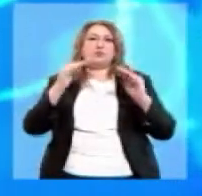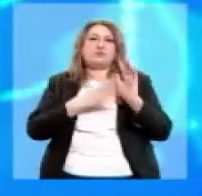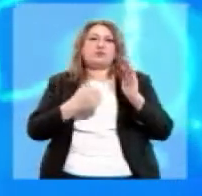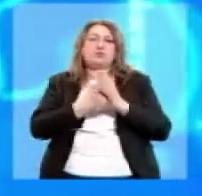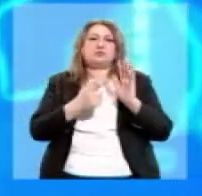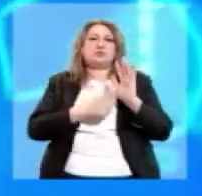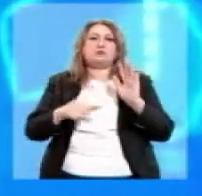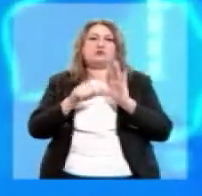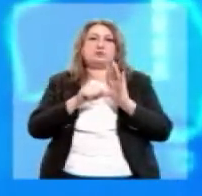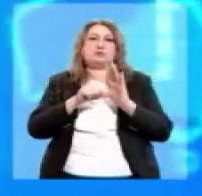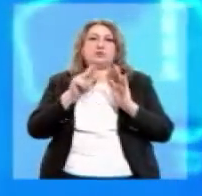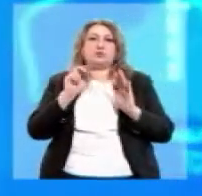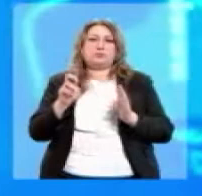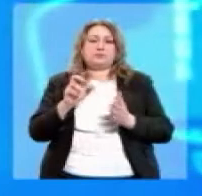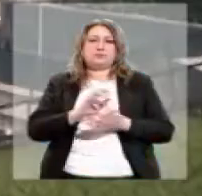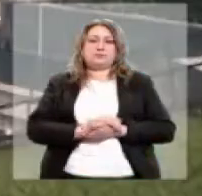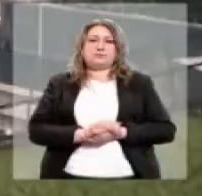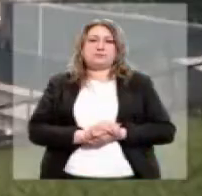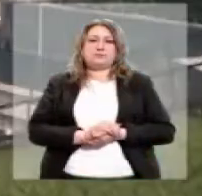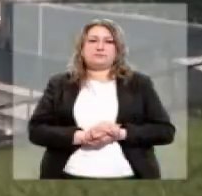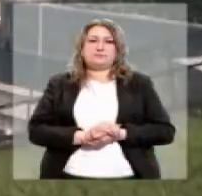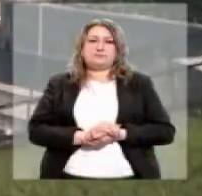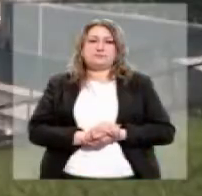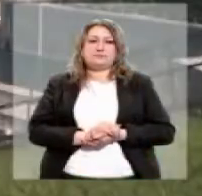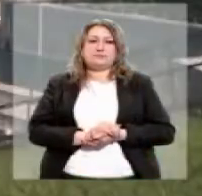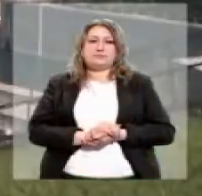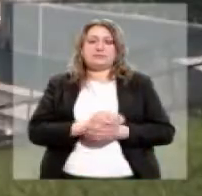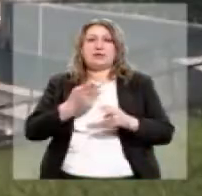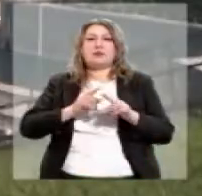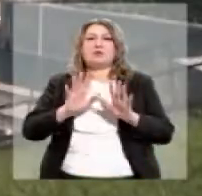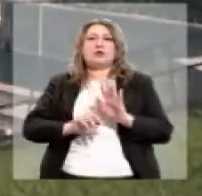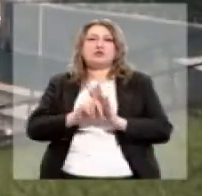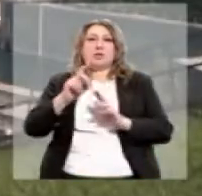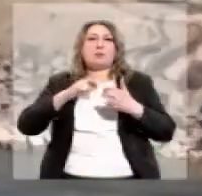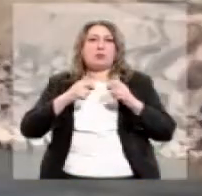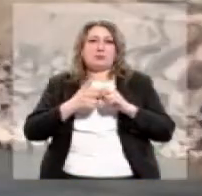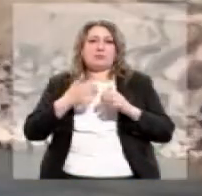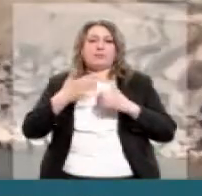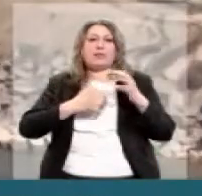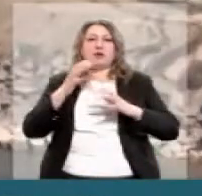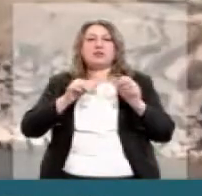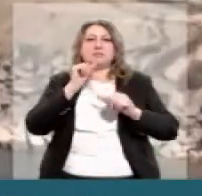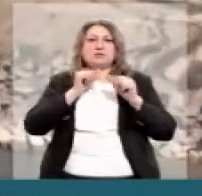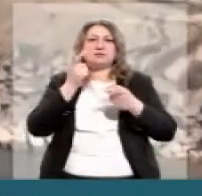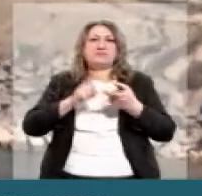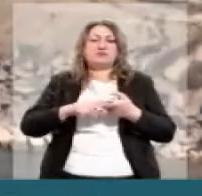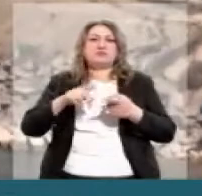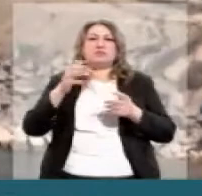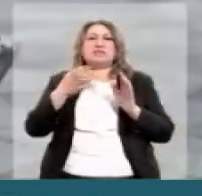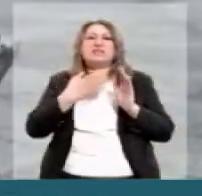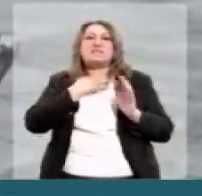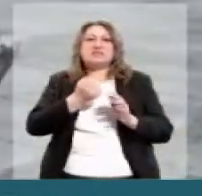до 76 кубических километров эти только начало проблемы международные эксперты связывают дефицита